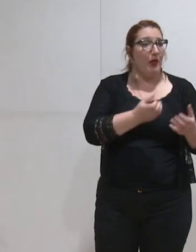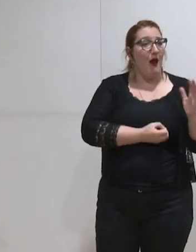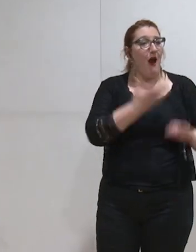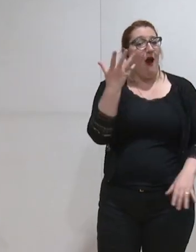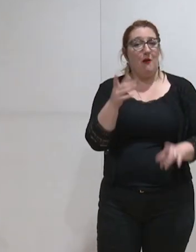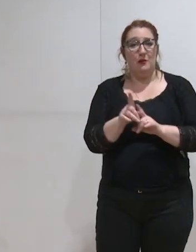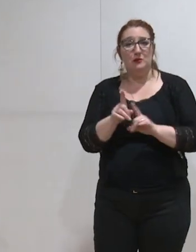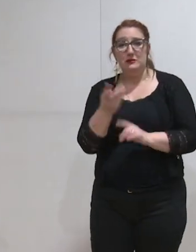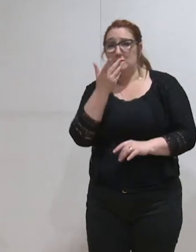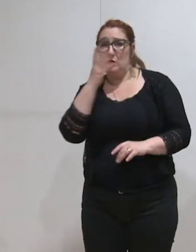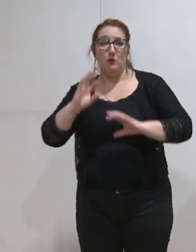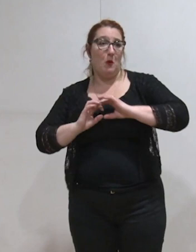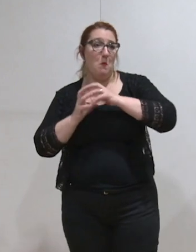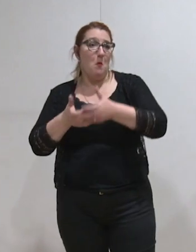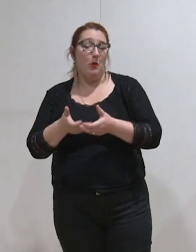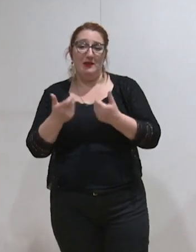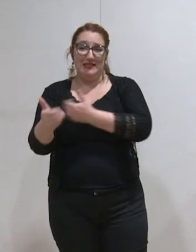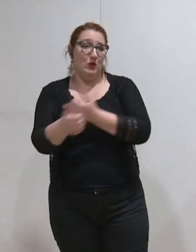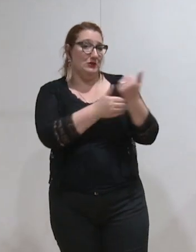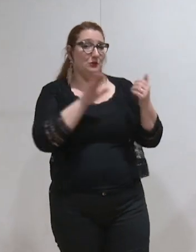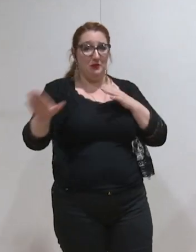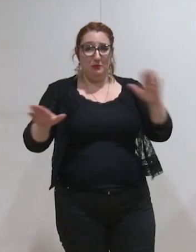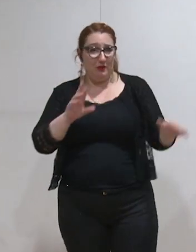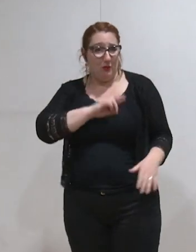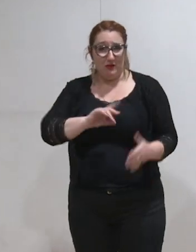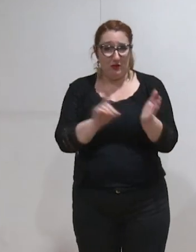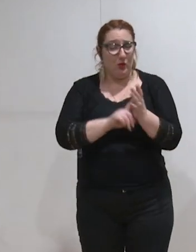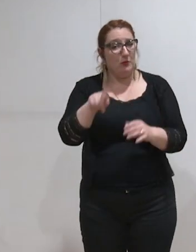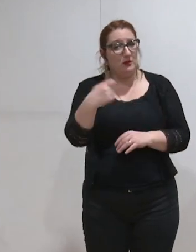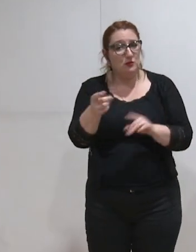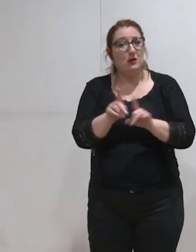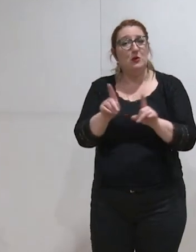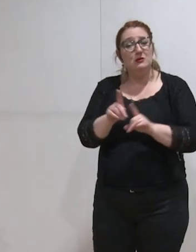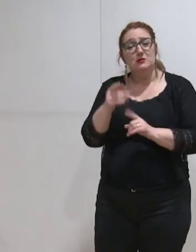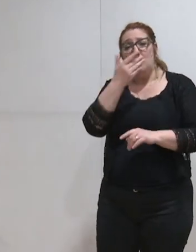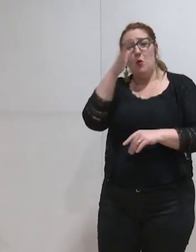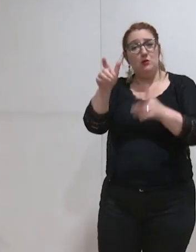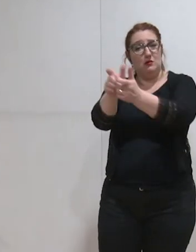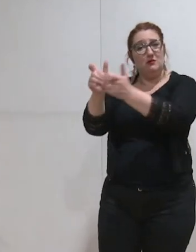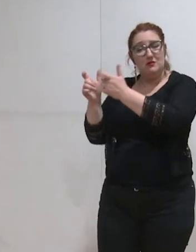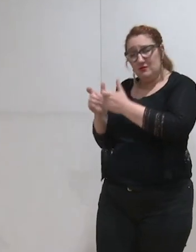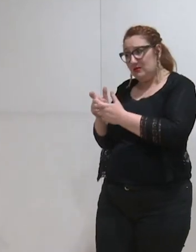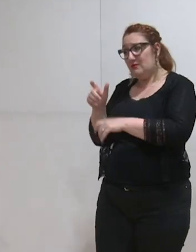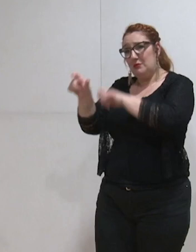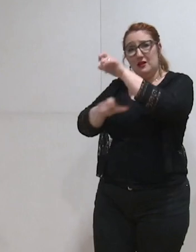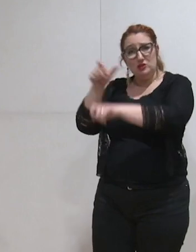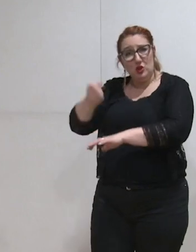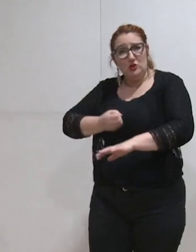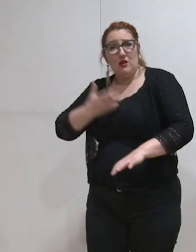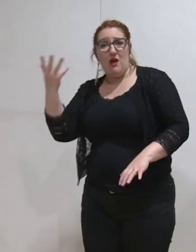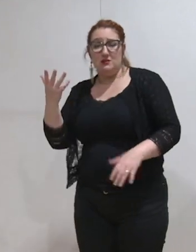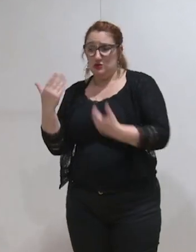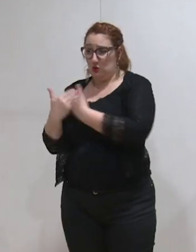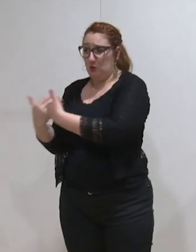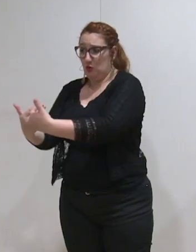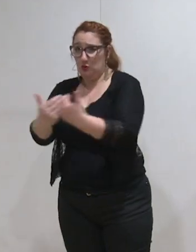par par ailleurs nous avons effectivement de très nombreuses demandes de du monde culturel pour investir des équipements municipaux et les ouvrir à des